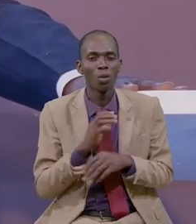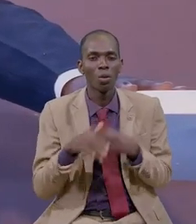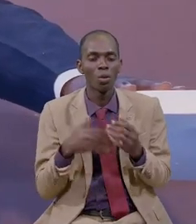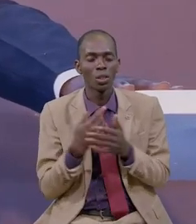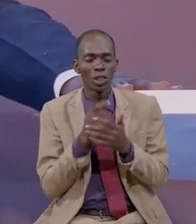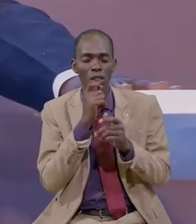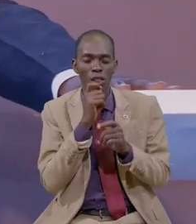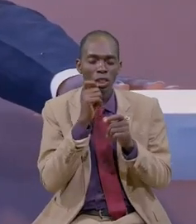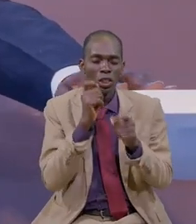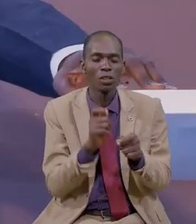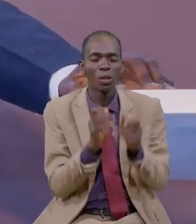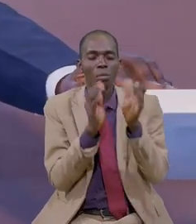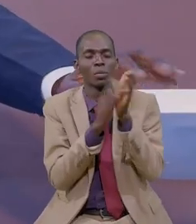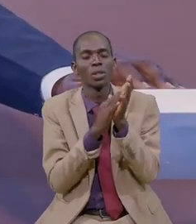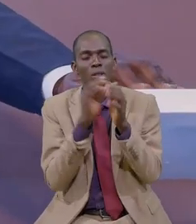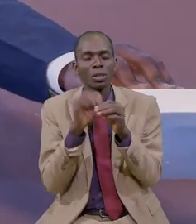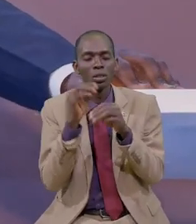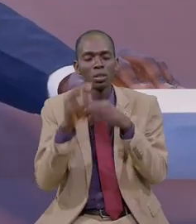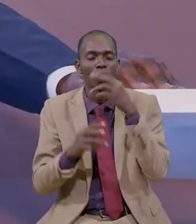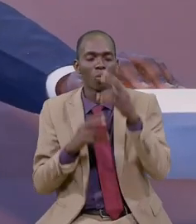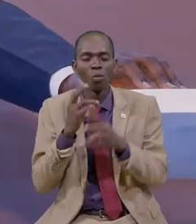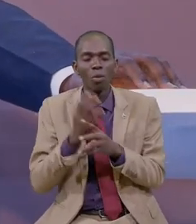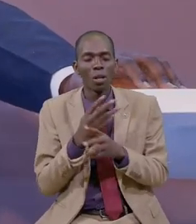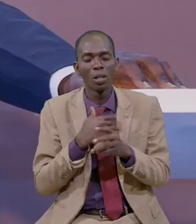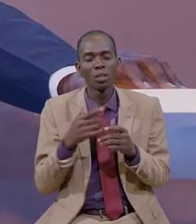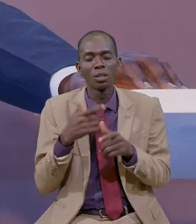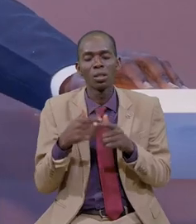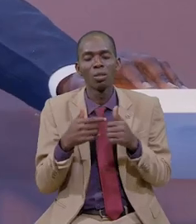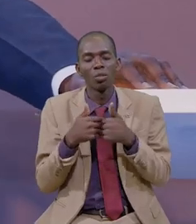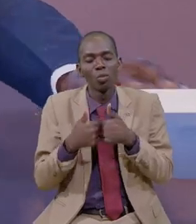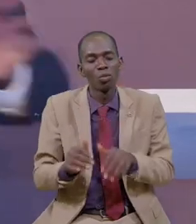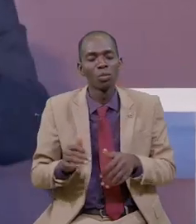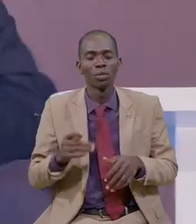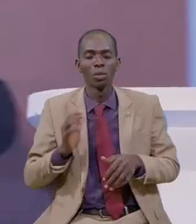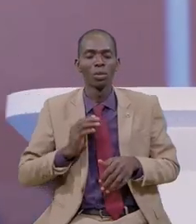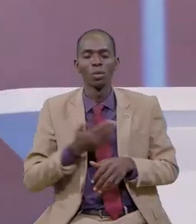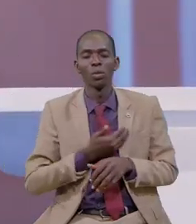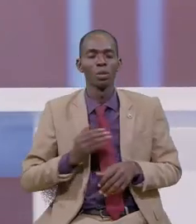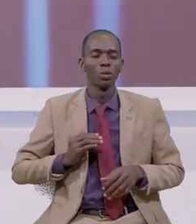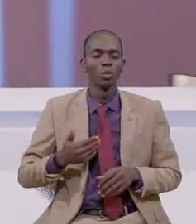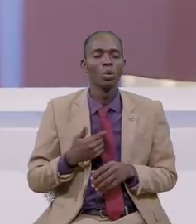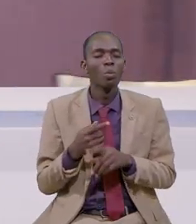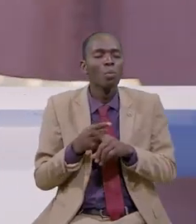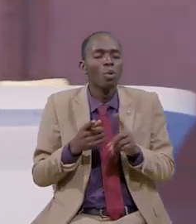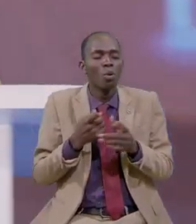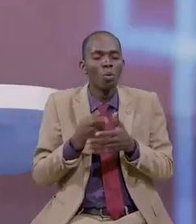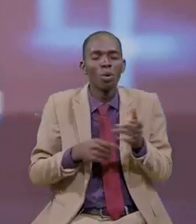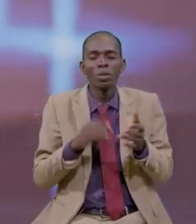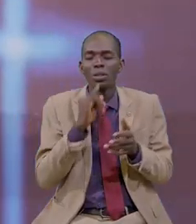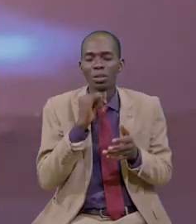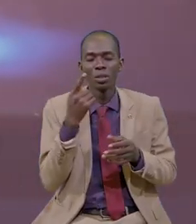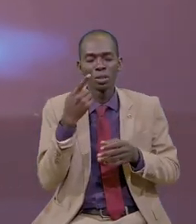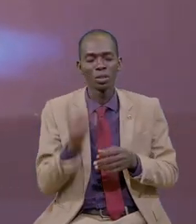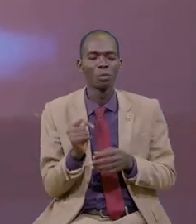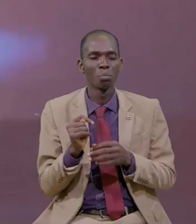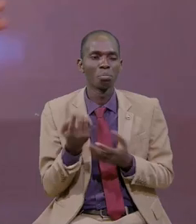monde, et maintenant nous perdons notre âme. Quel est le profit? En fait, beaucoup ne réfléchissent même